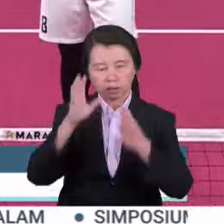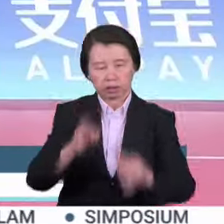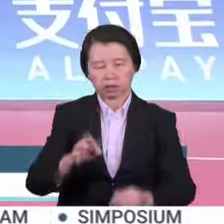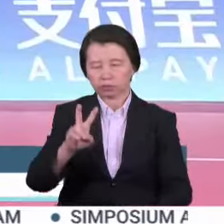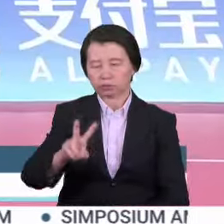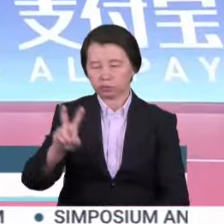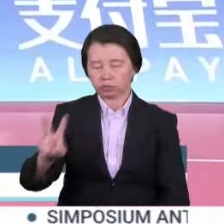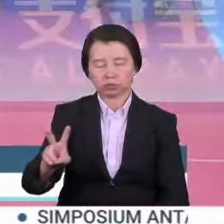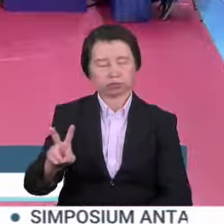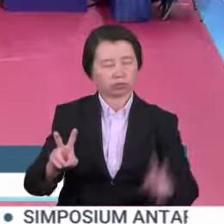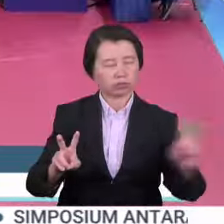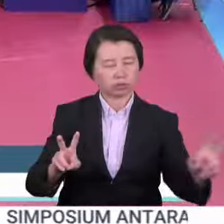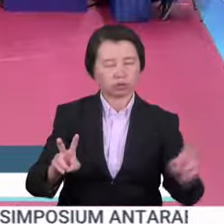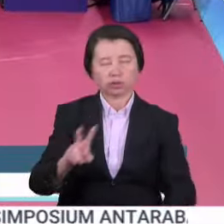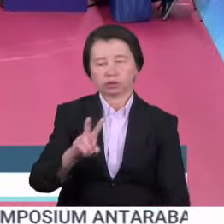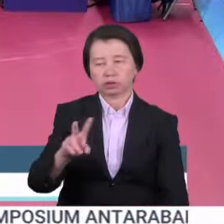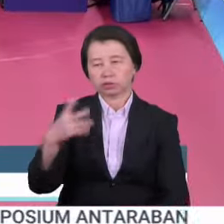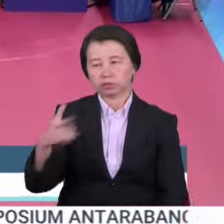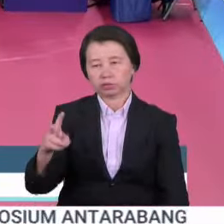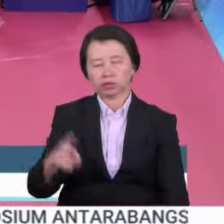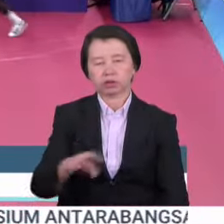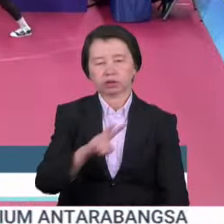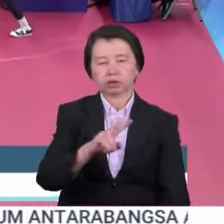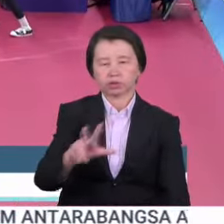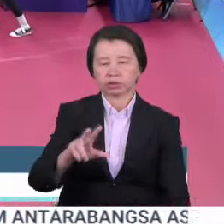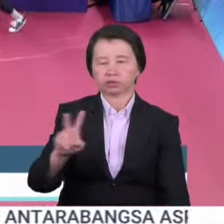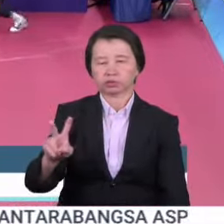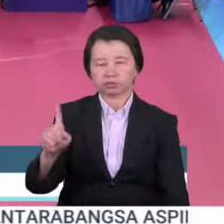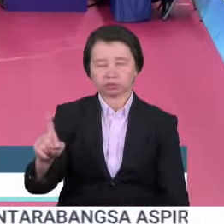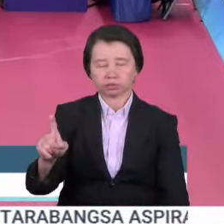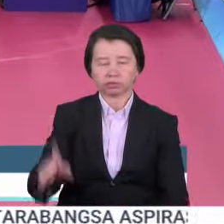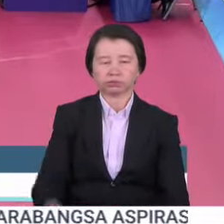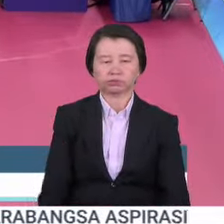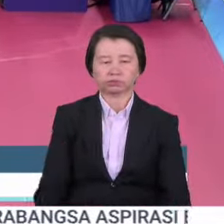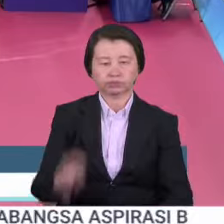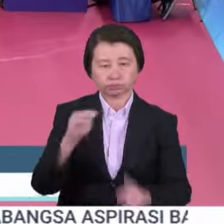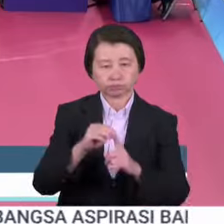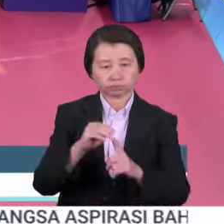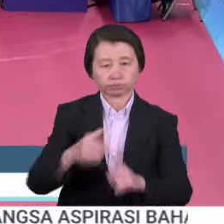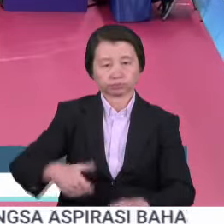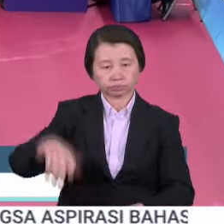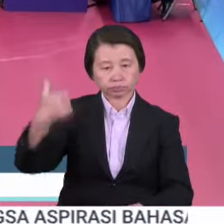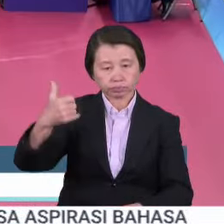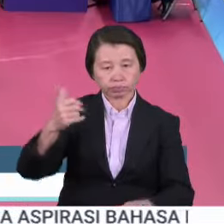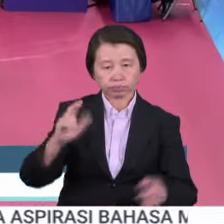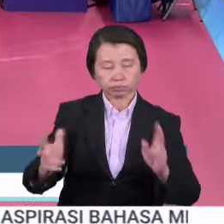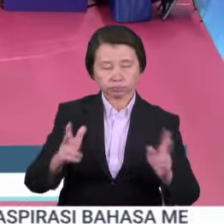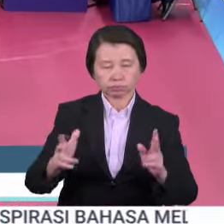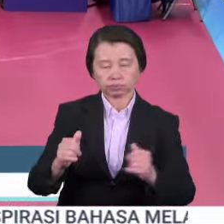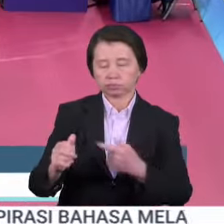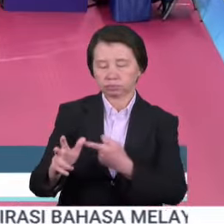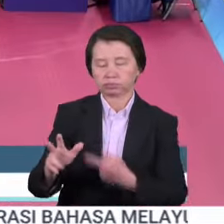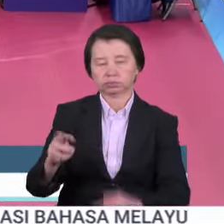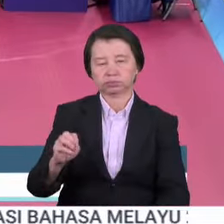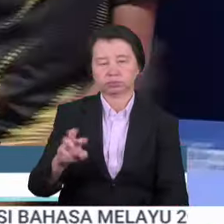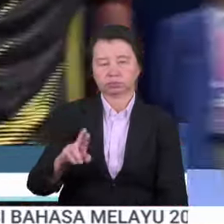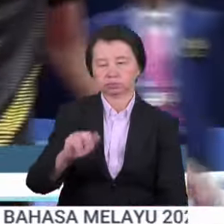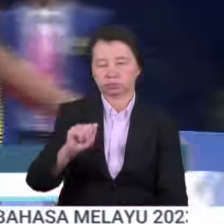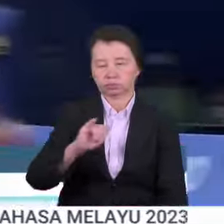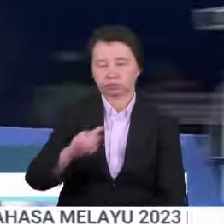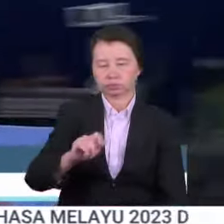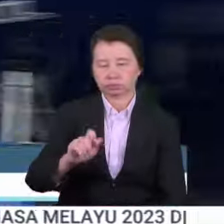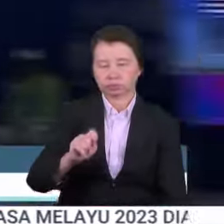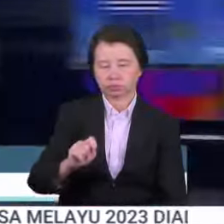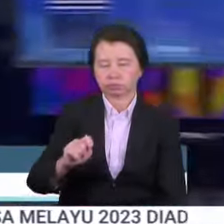keputusan 20-22, 21-17 dan 23-21. Mata kemenangan diraih regu ketiga yang dibarisi Muhammad Nuraizat